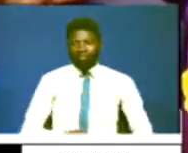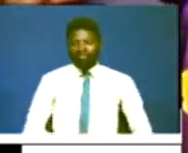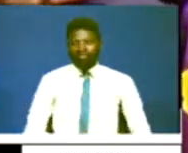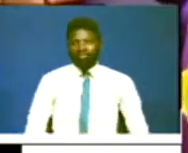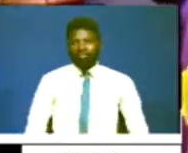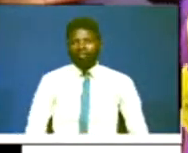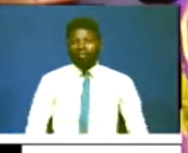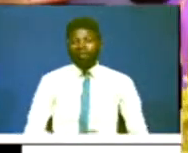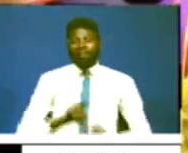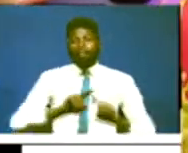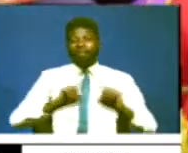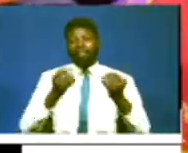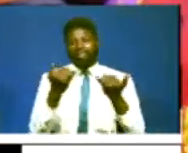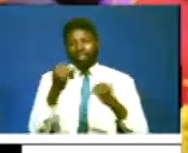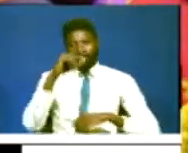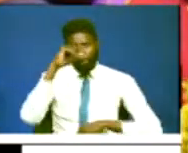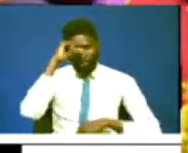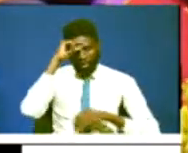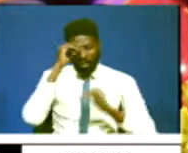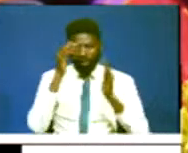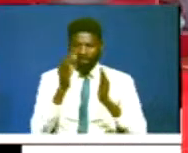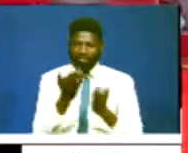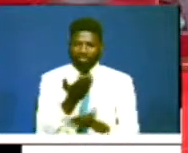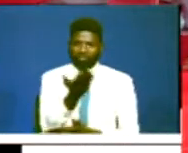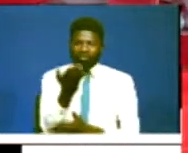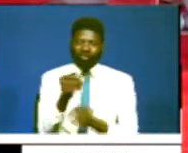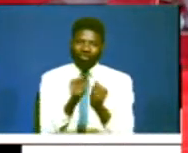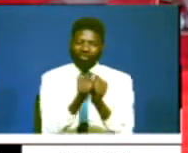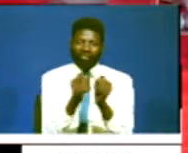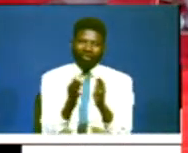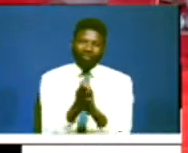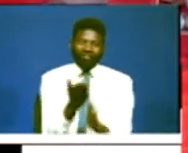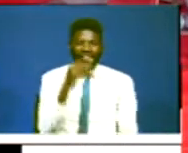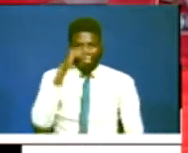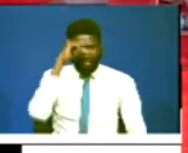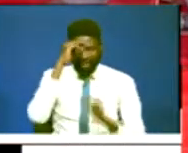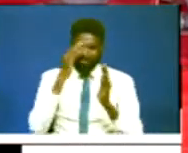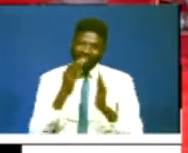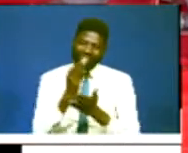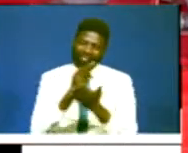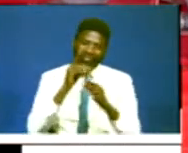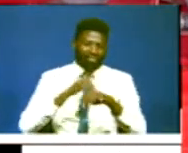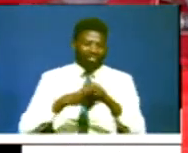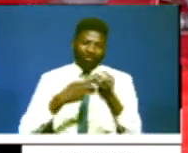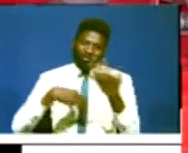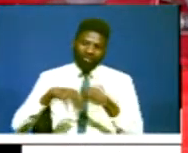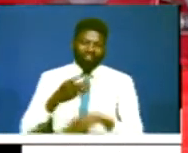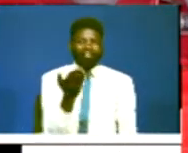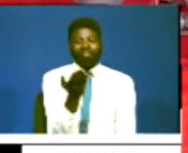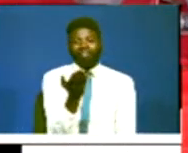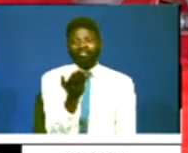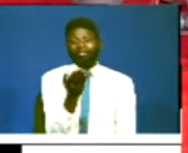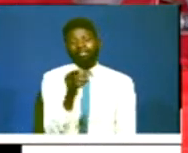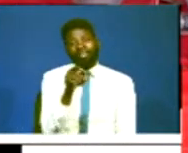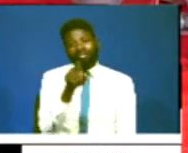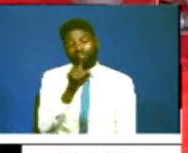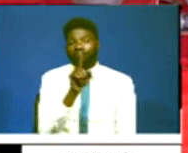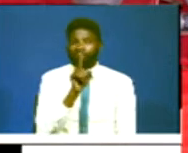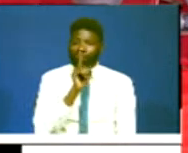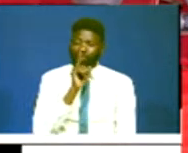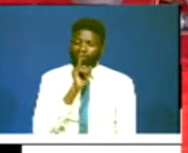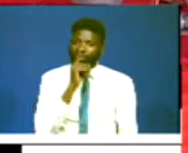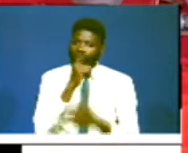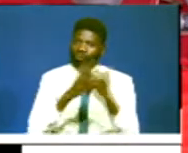Lakini sasa gava wewe sasa natuko na wewe na hapa. Naona gava na saigile wana changanyikiwa. Wewe unasema